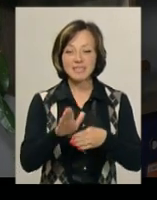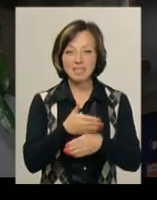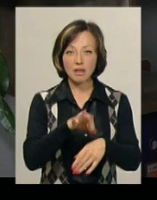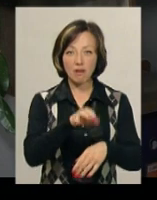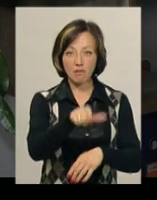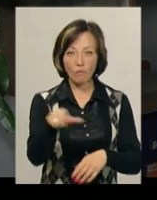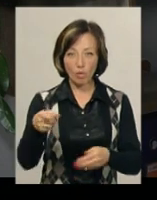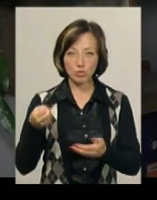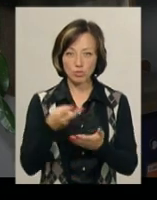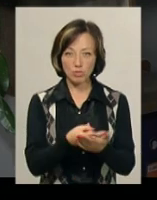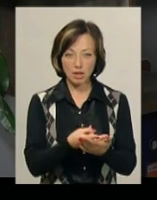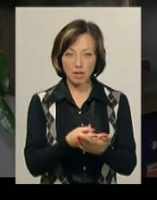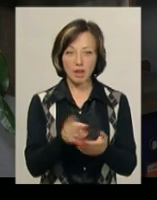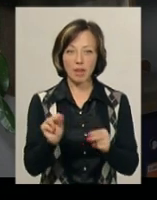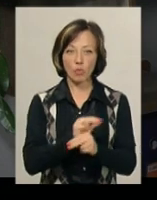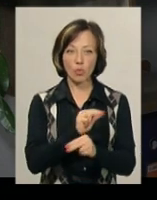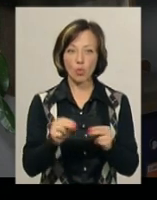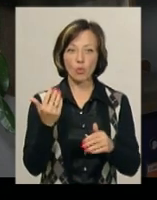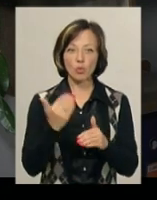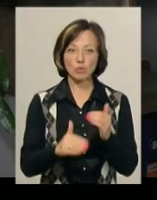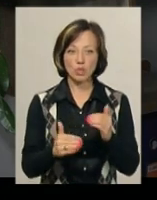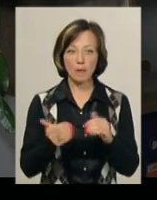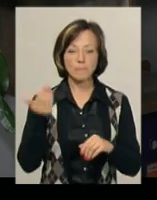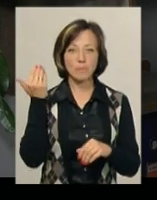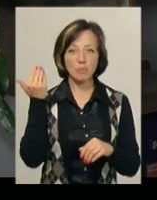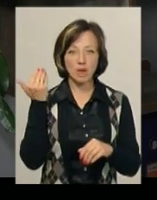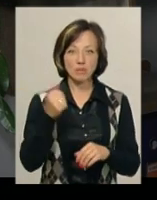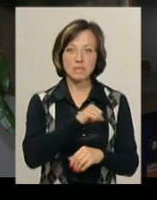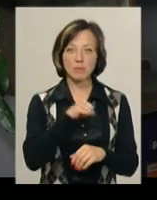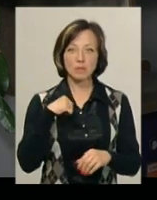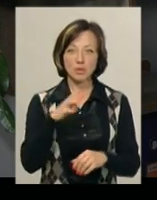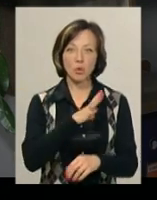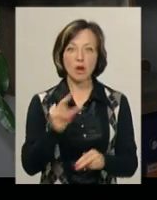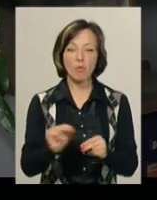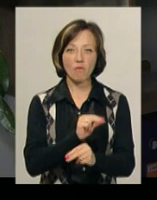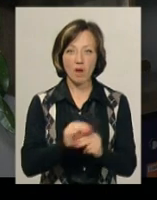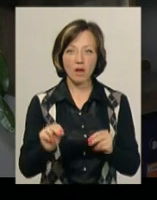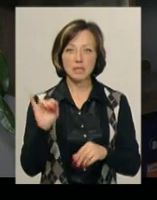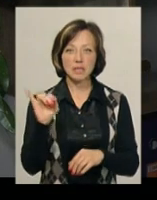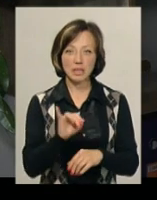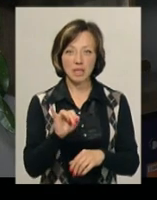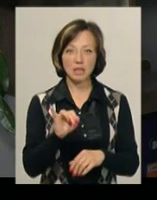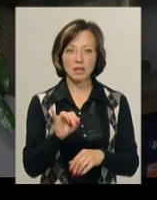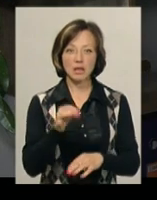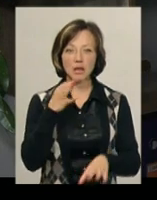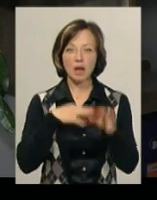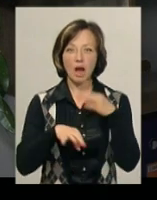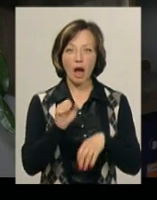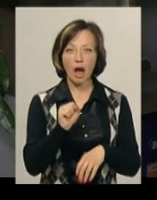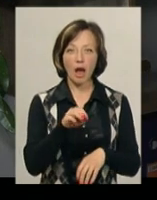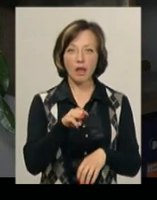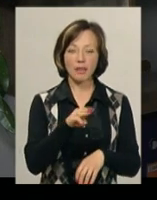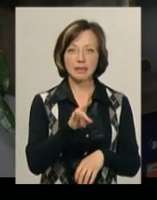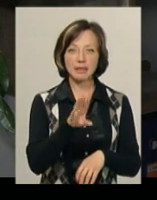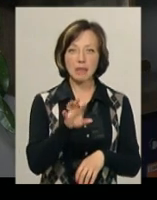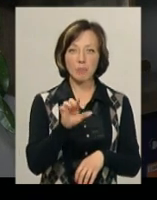які поступили на стацлікування, вже попередньо самостійно лікувались і вживали антибіотики. І